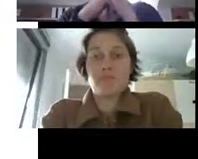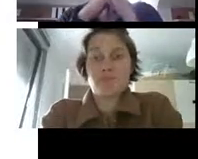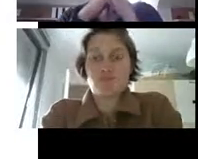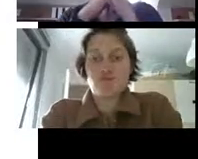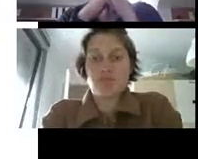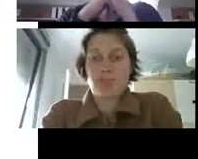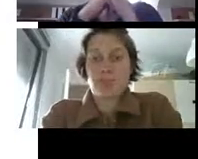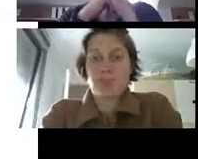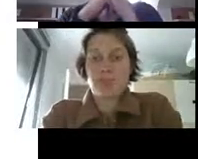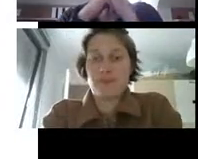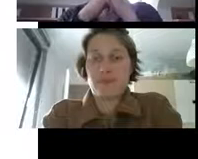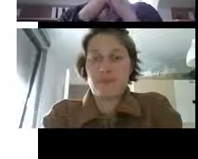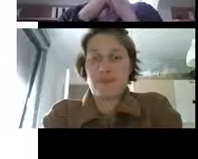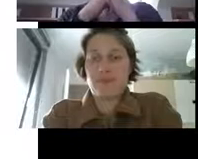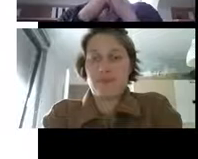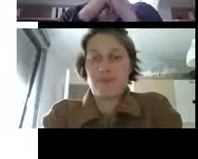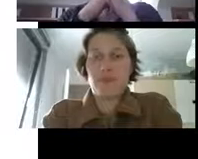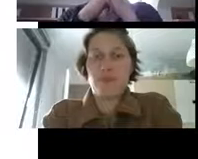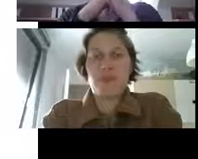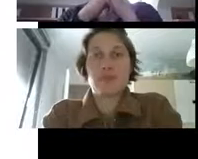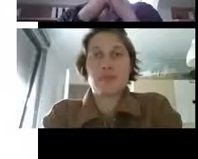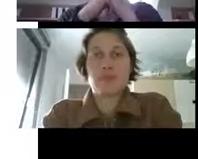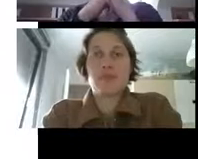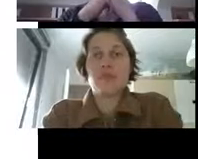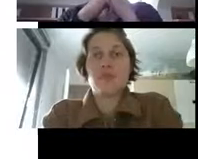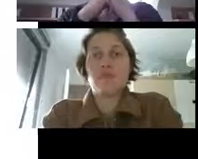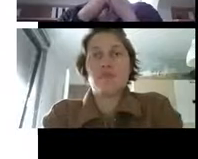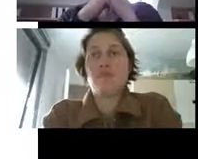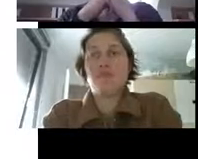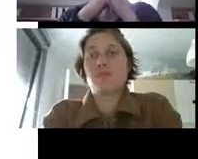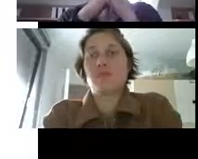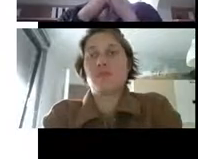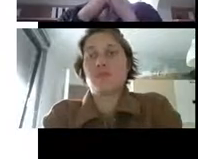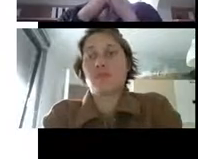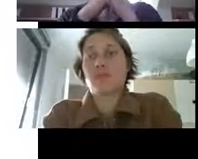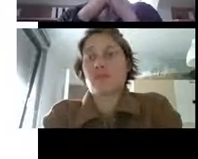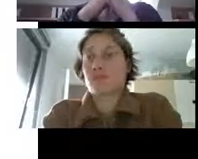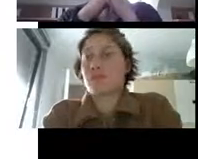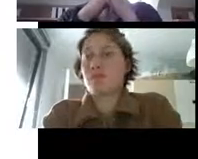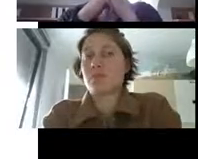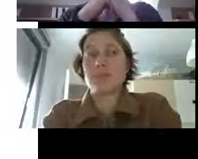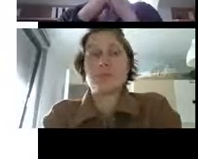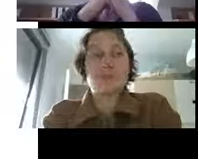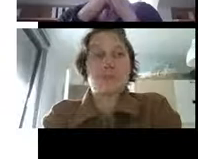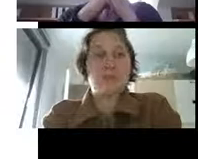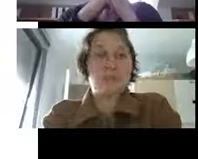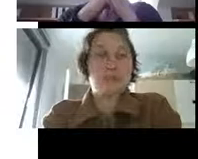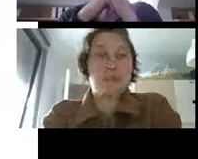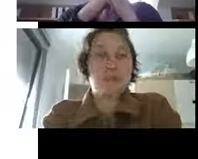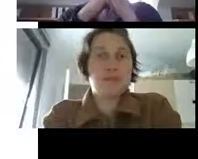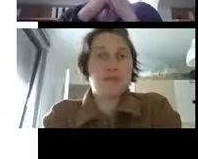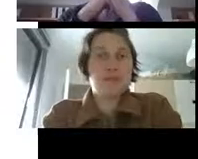afronden van de cursus. Dus als Mark zijn stage heeft afgerond succesvol voor het tweede deel van de cursus, dan kan je die nog